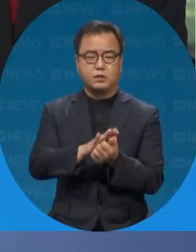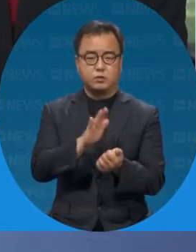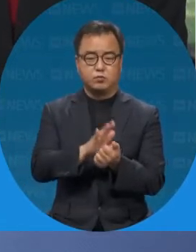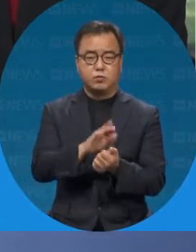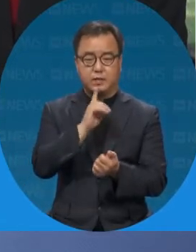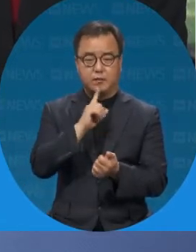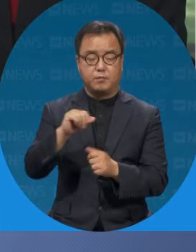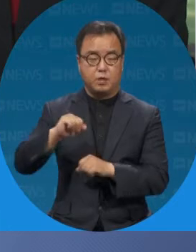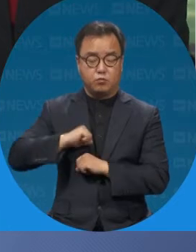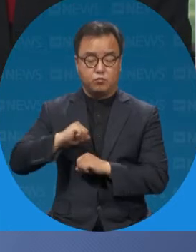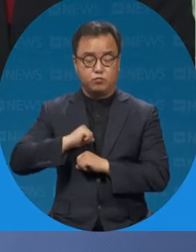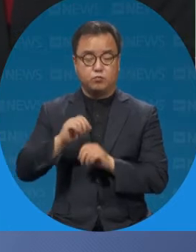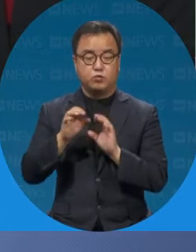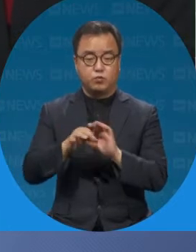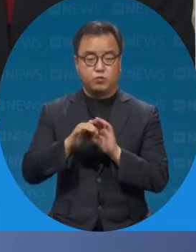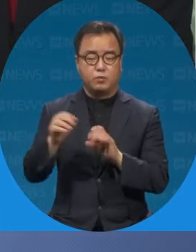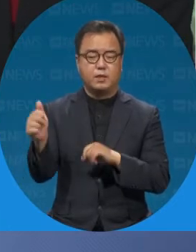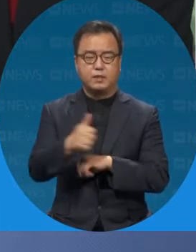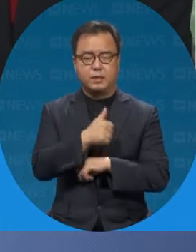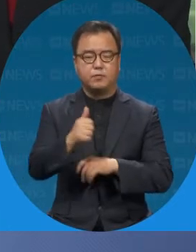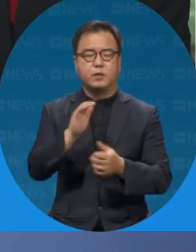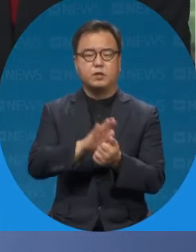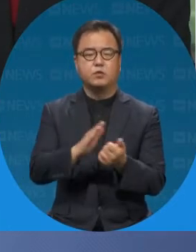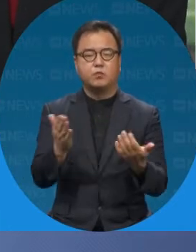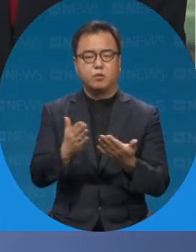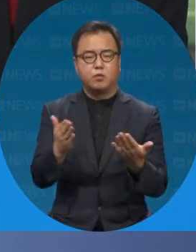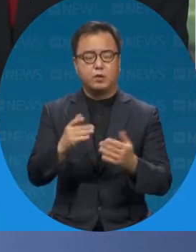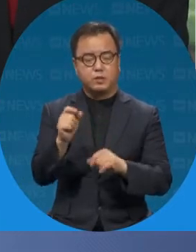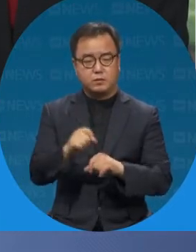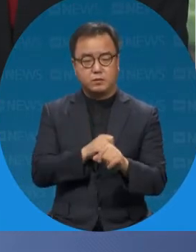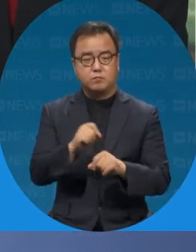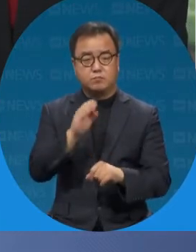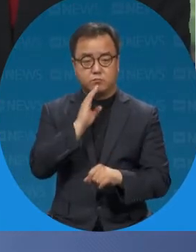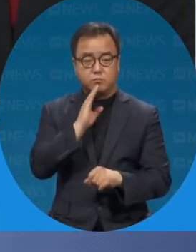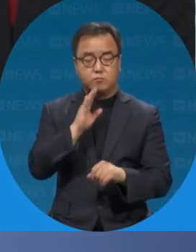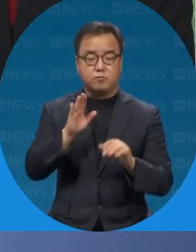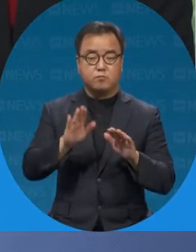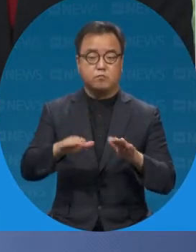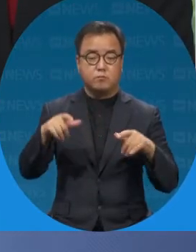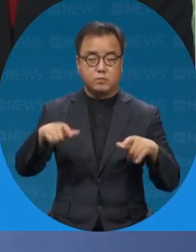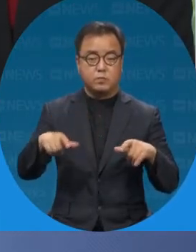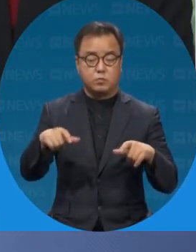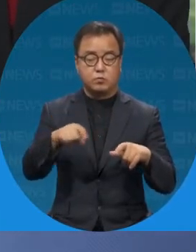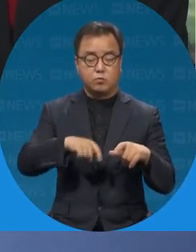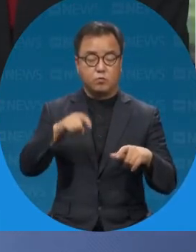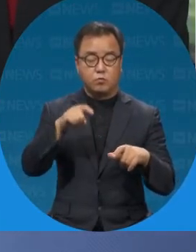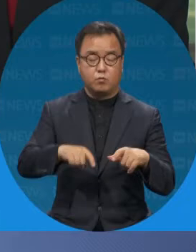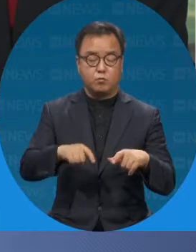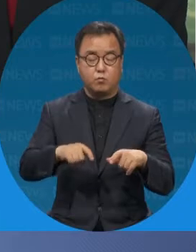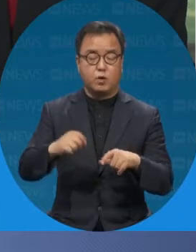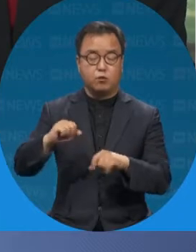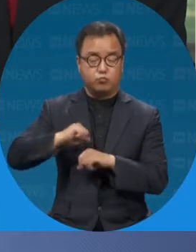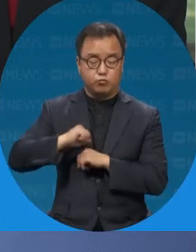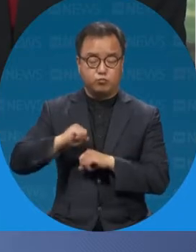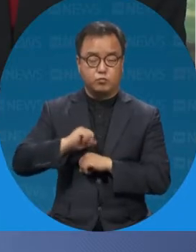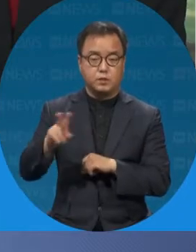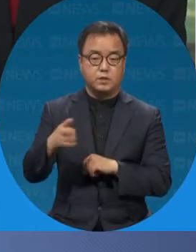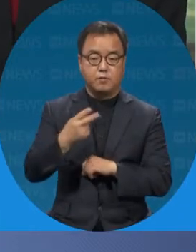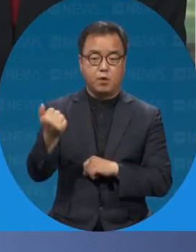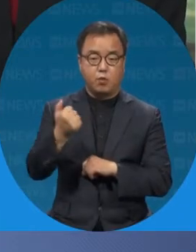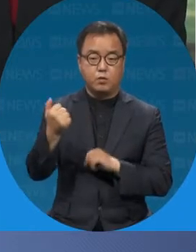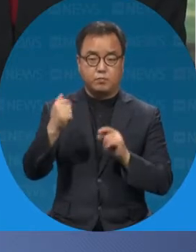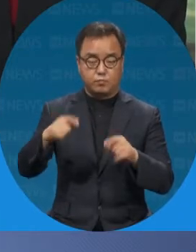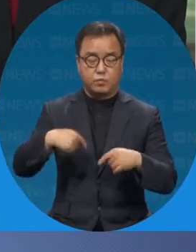군을 투입해서 통학까지 지원하는 거는 상당히 이례적인 상황인데요. 매사추세츠주는 우선 주 방위군 250명을